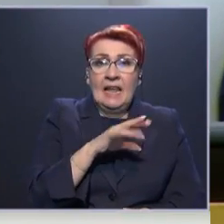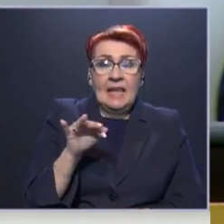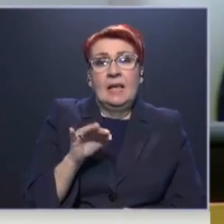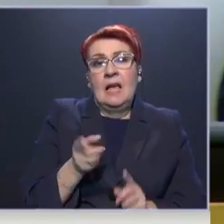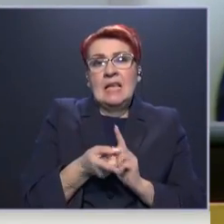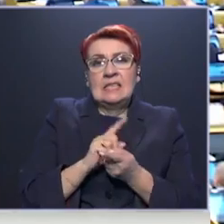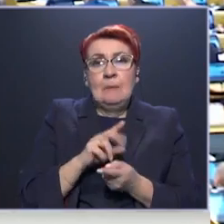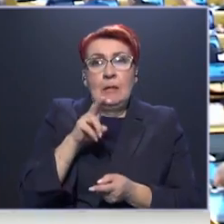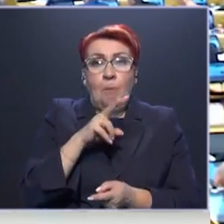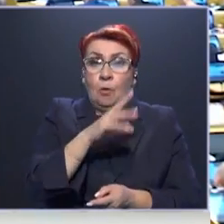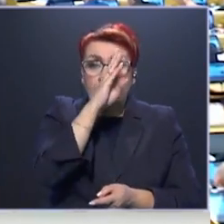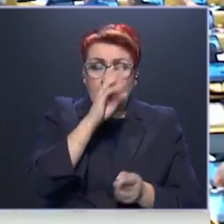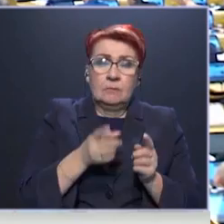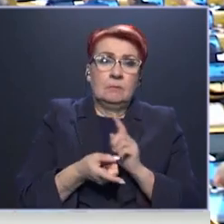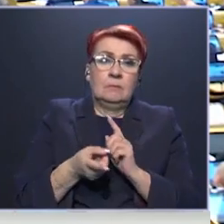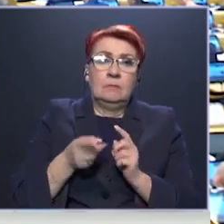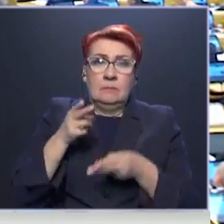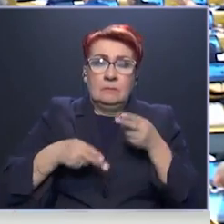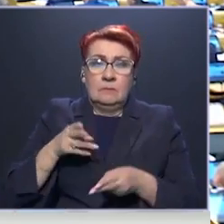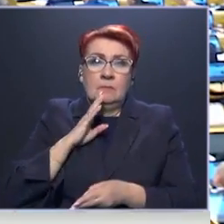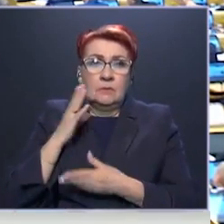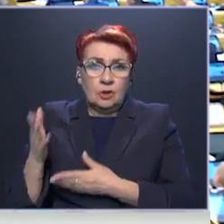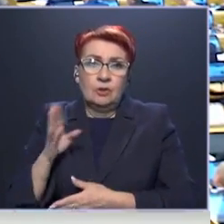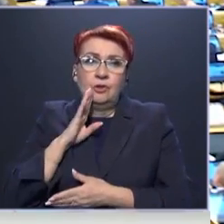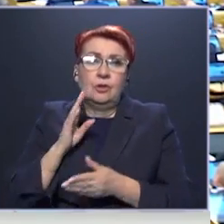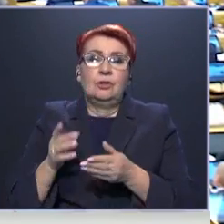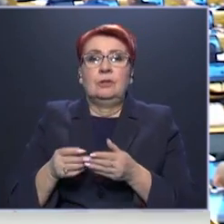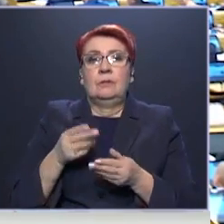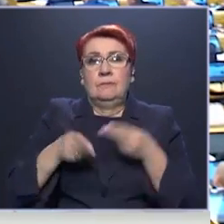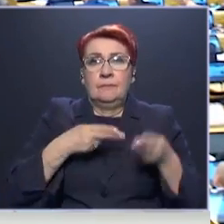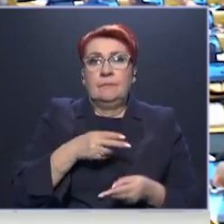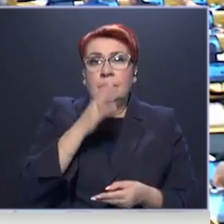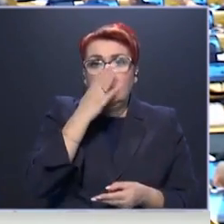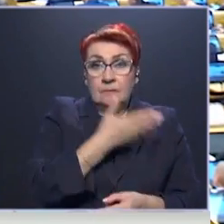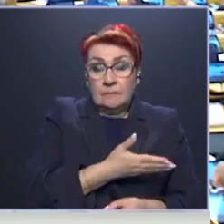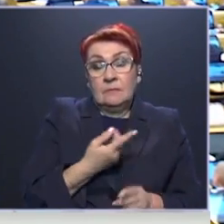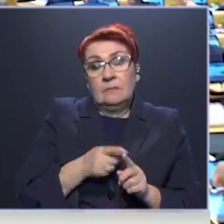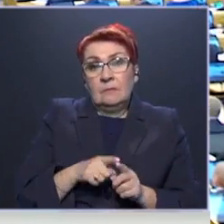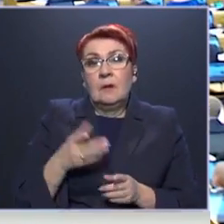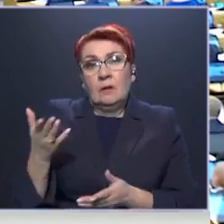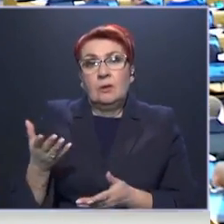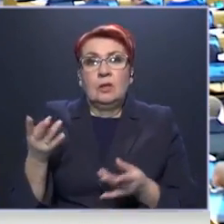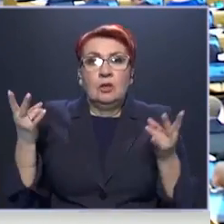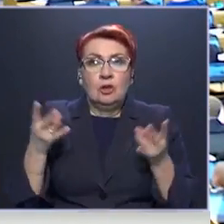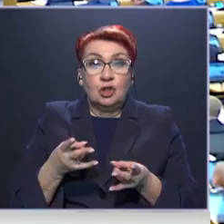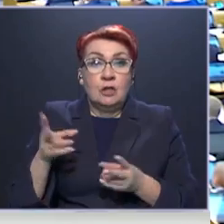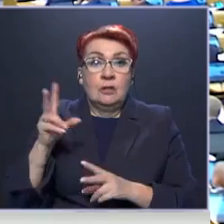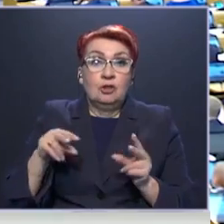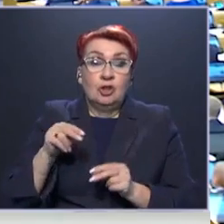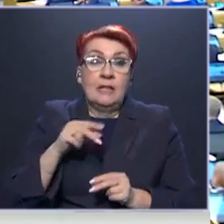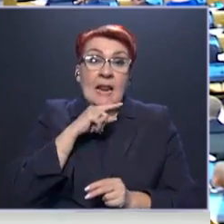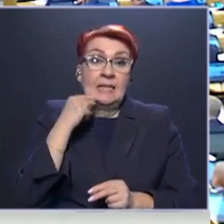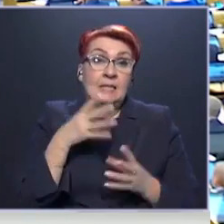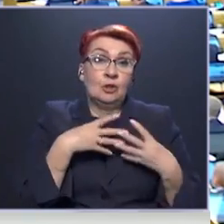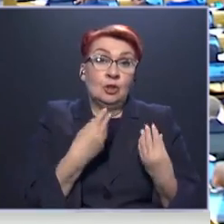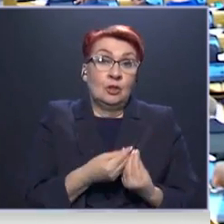так далее. Все эти идеологические установки, они имеют своей целью, своей жертвой традиционную российскую семью. Ну,